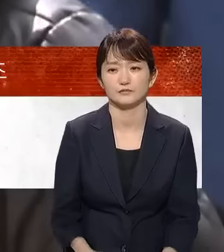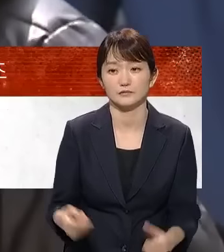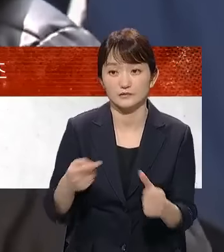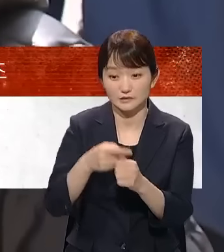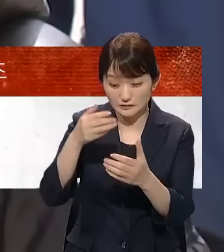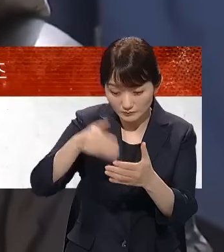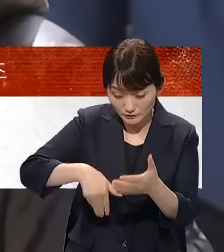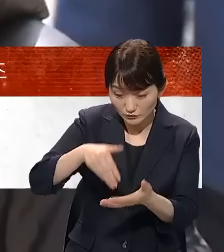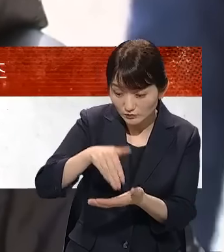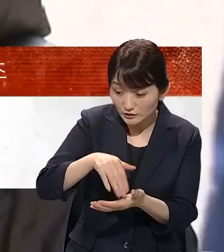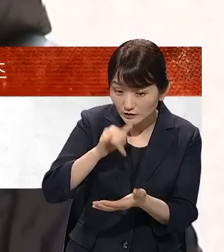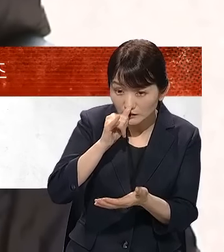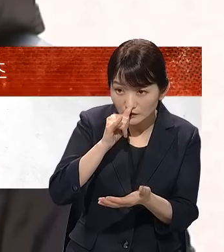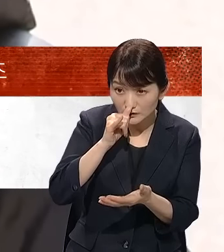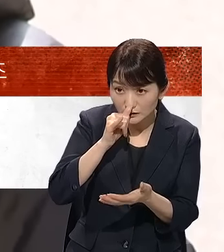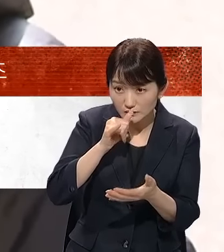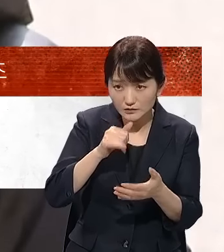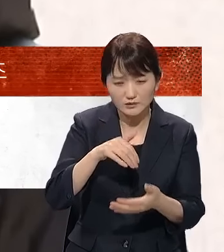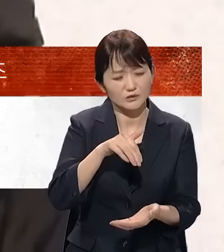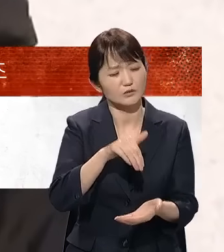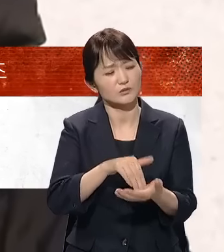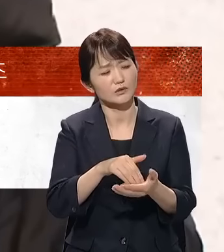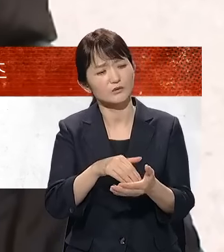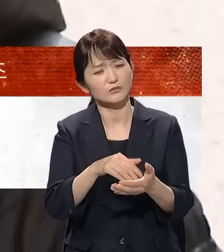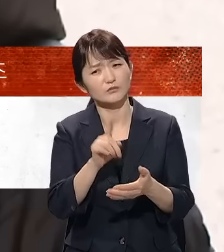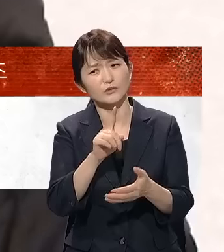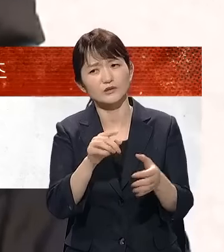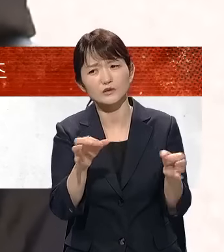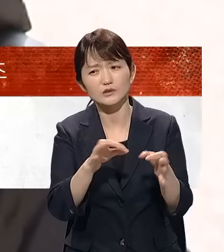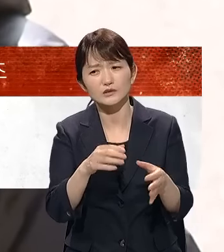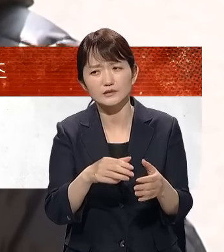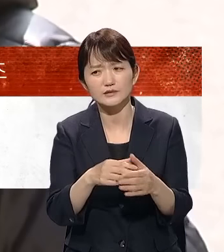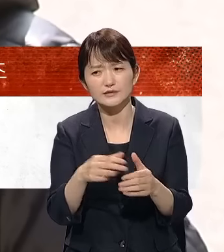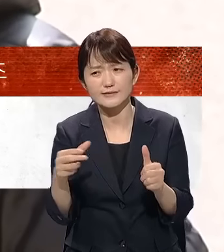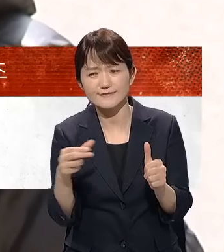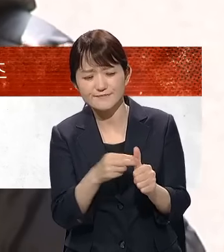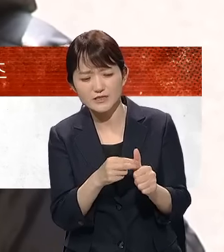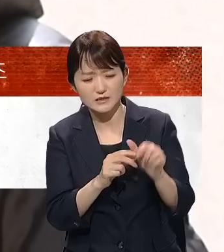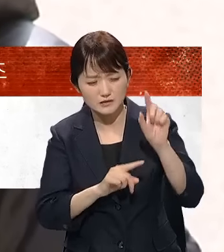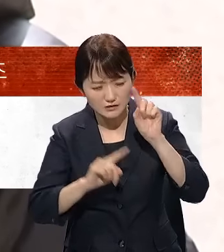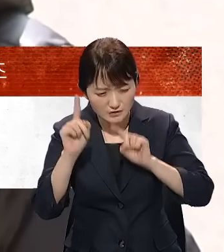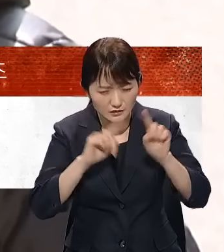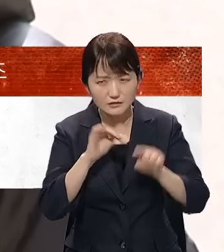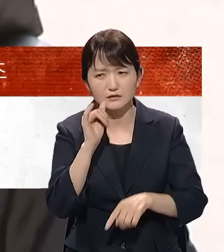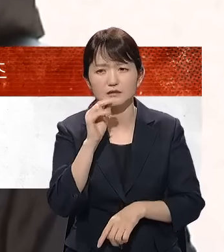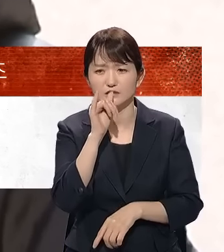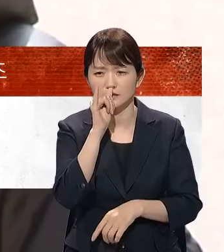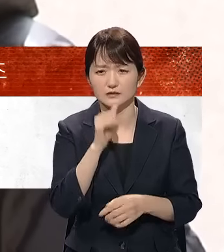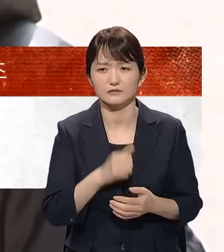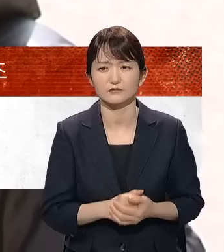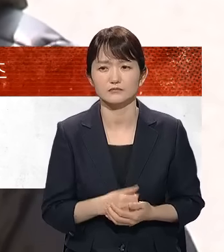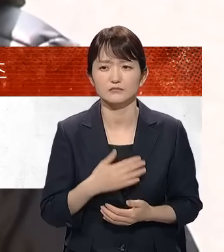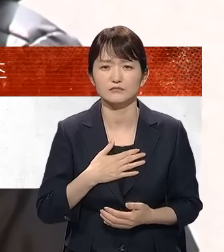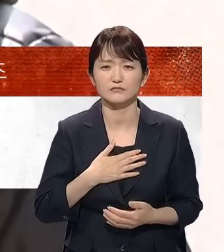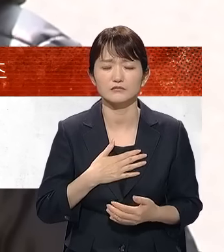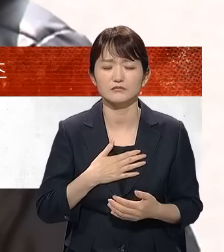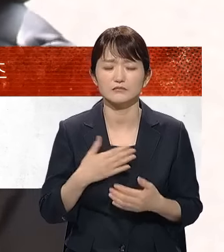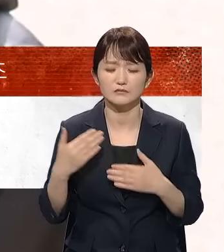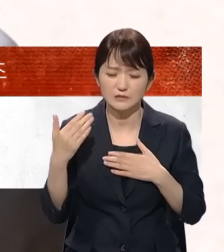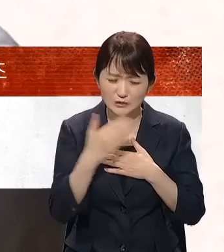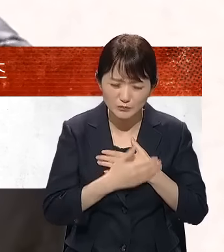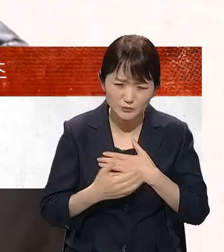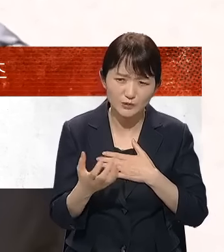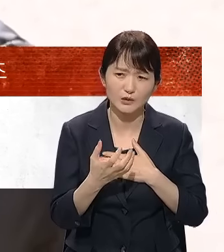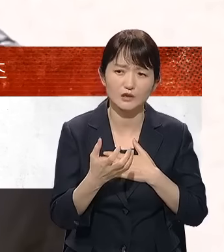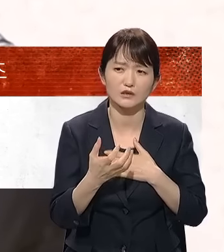없습니까 후회합니다 지금 그 순간적으로 너무 배신당한게 상처를 입어 가지고 제가 몸도